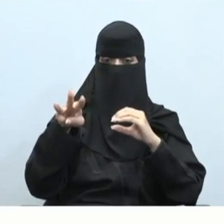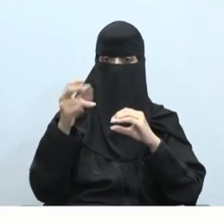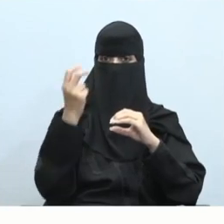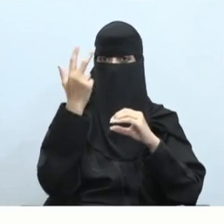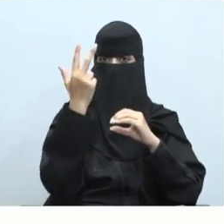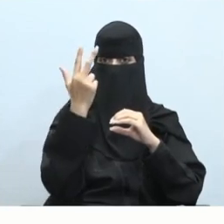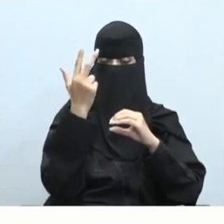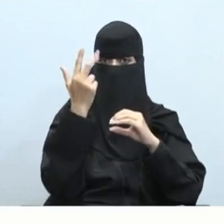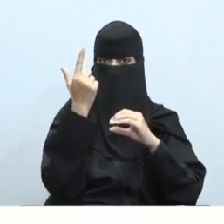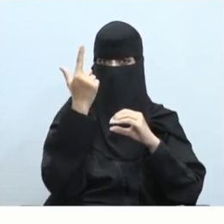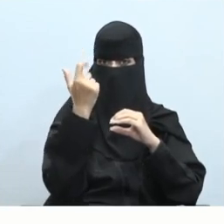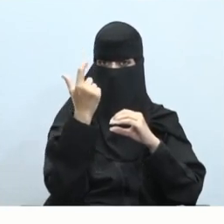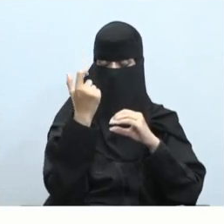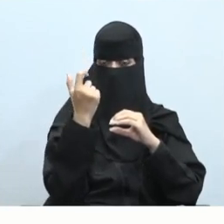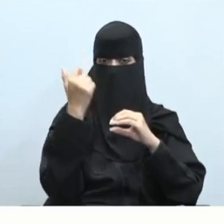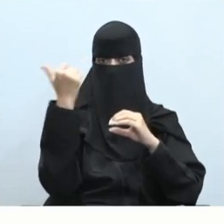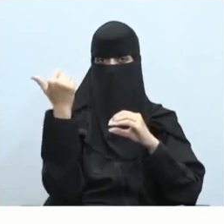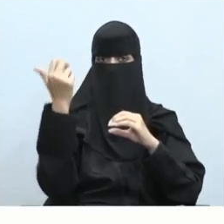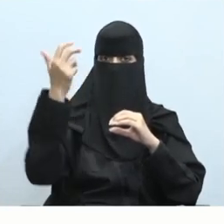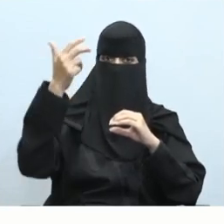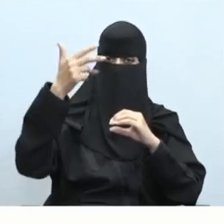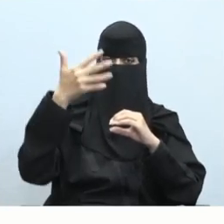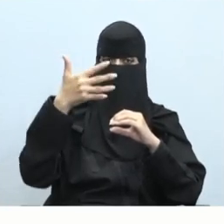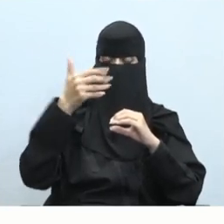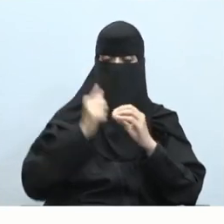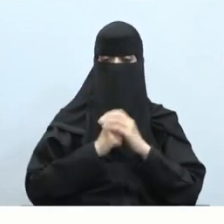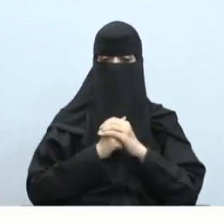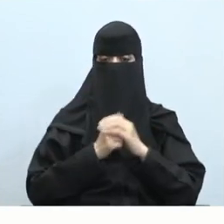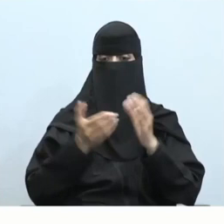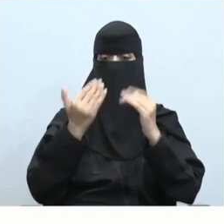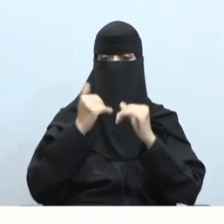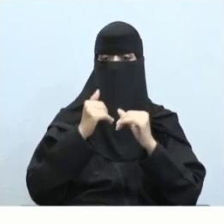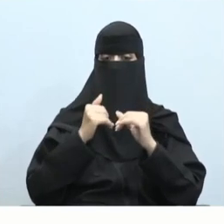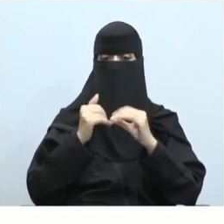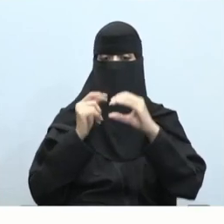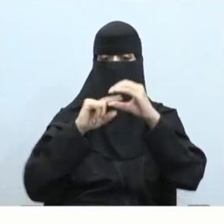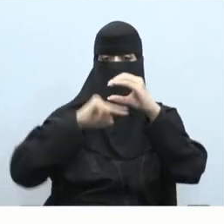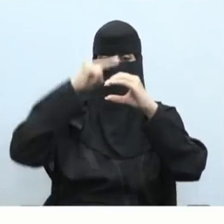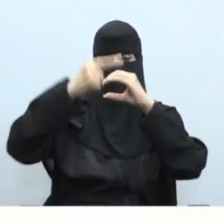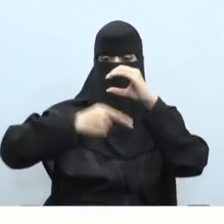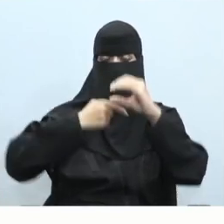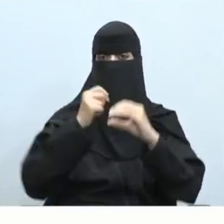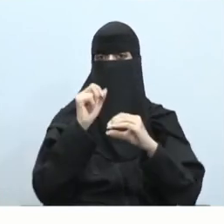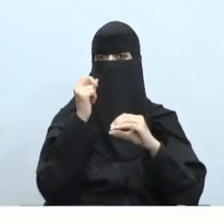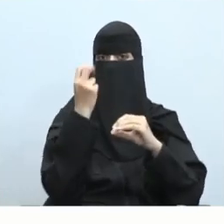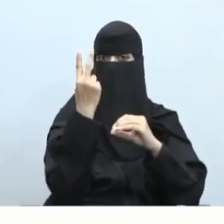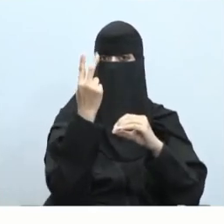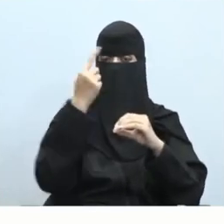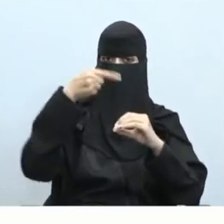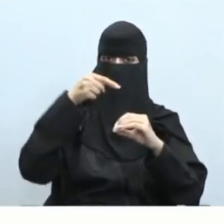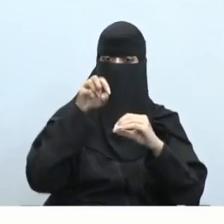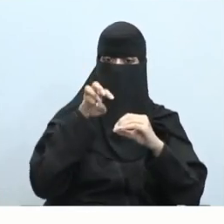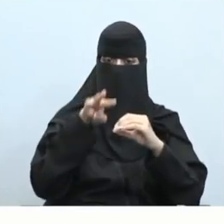وسبعمائه وسته وخمسين بينما القطر القطبي ممتازين 12,000 وسبعمائه